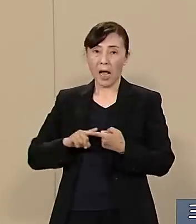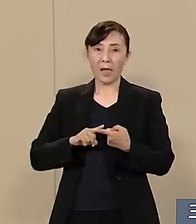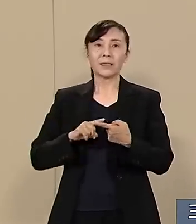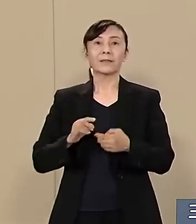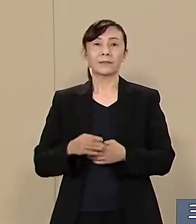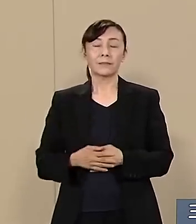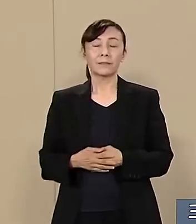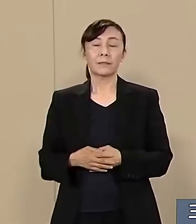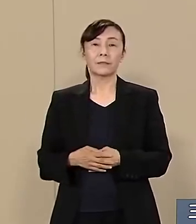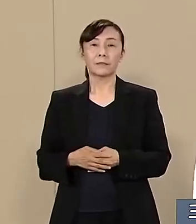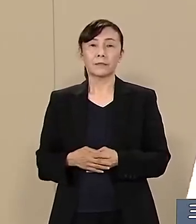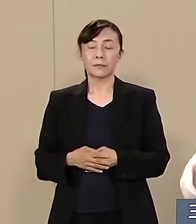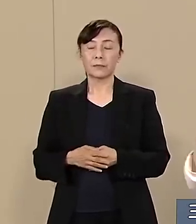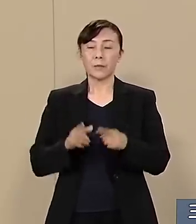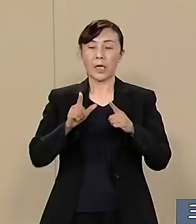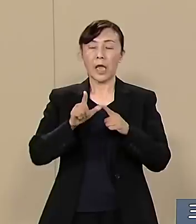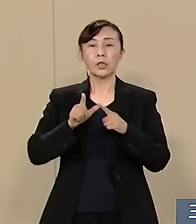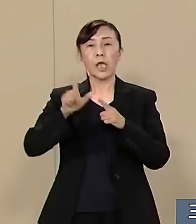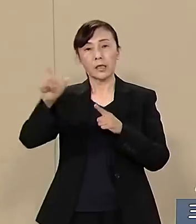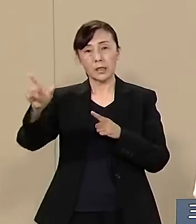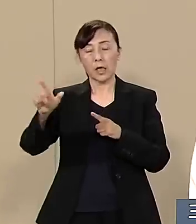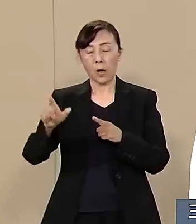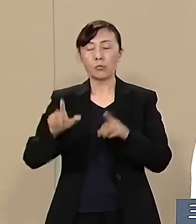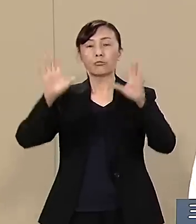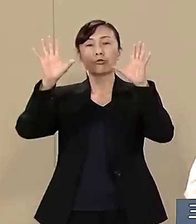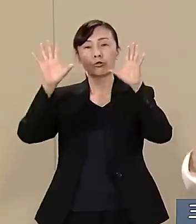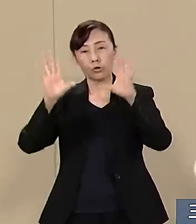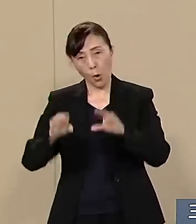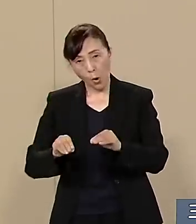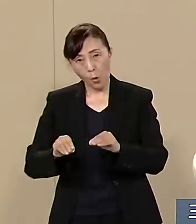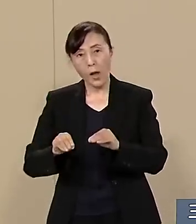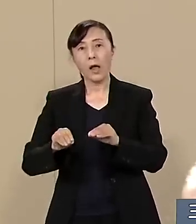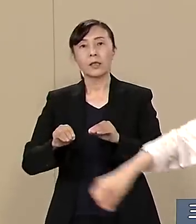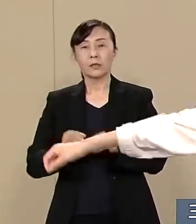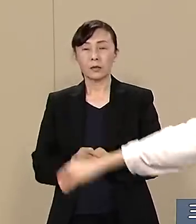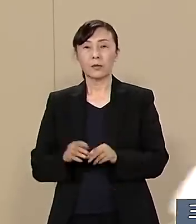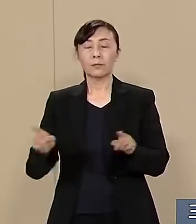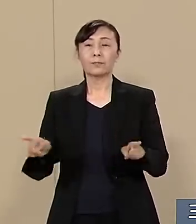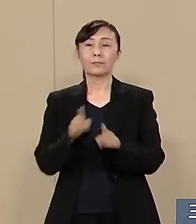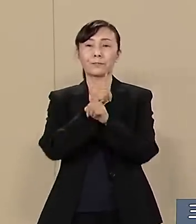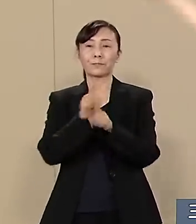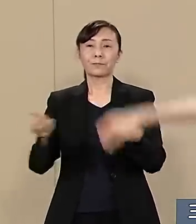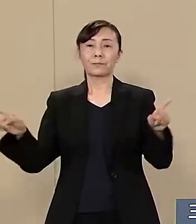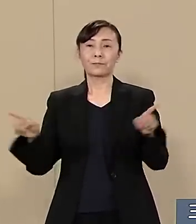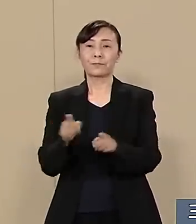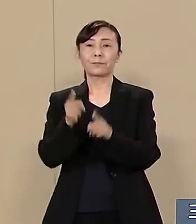協会 nhk オーヴカーわーっ